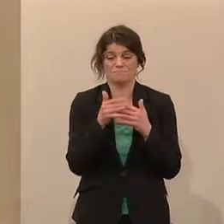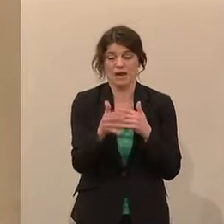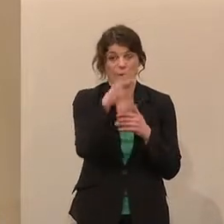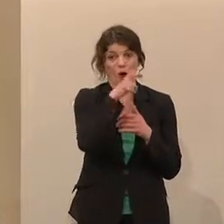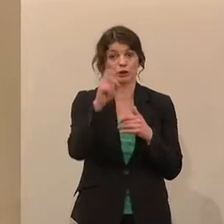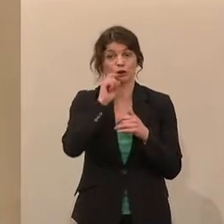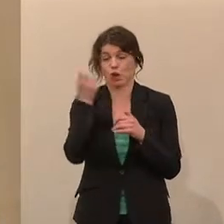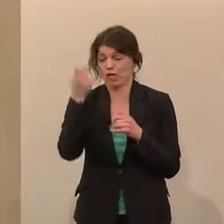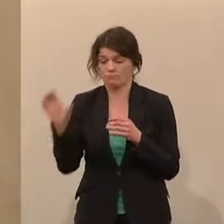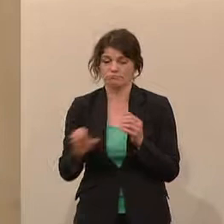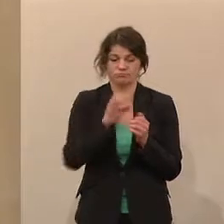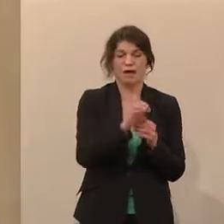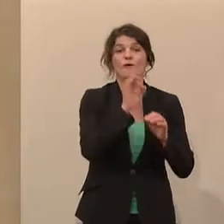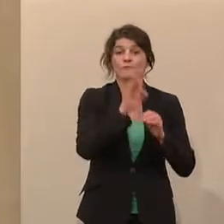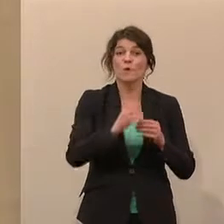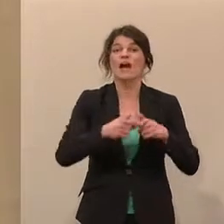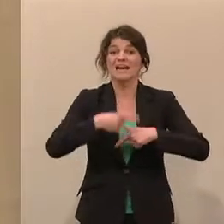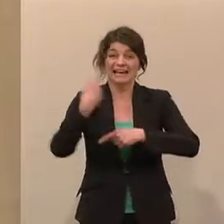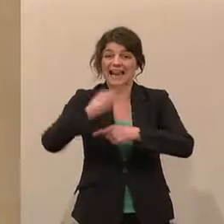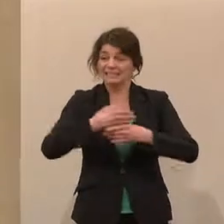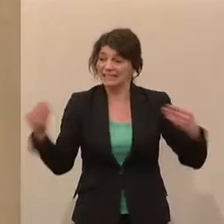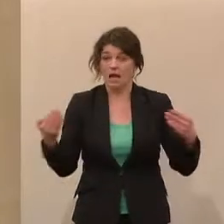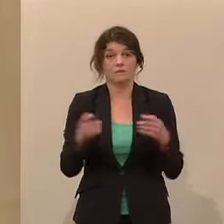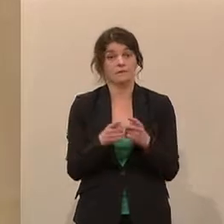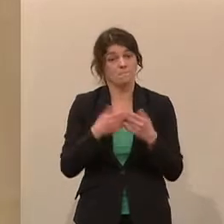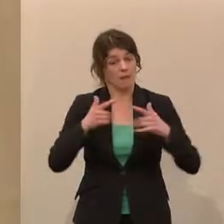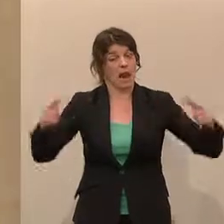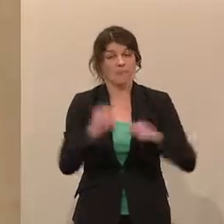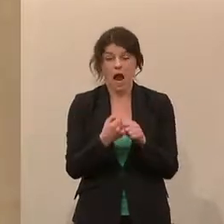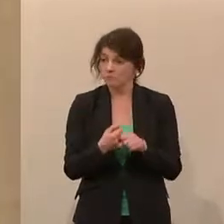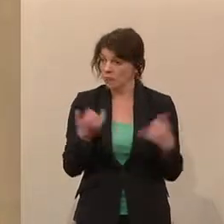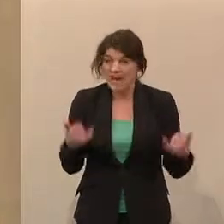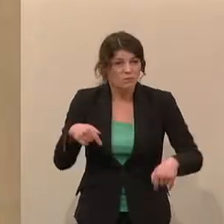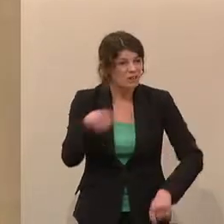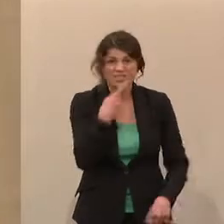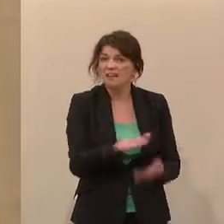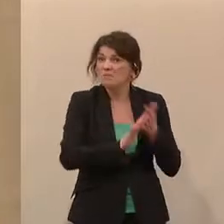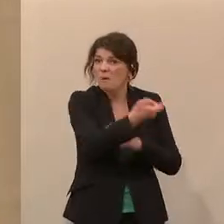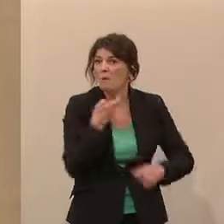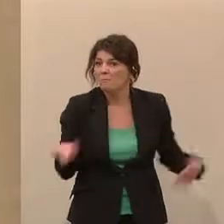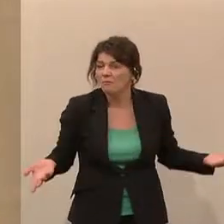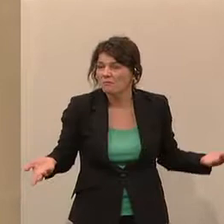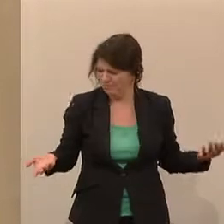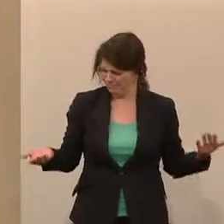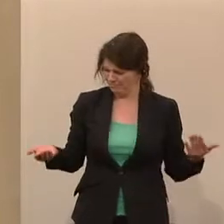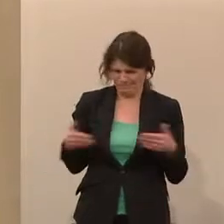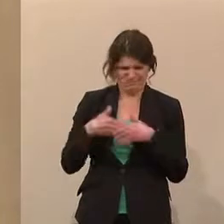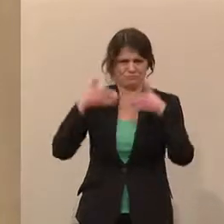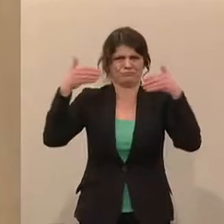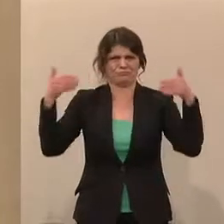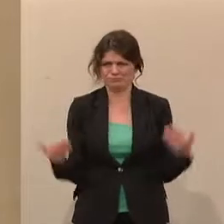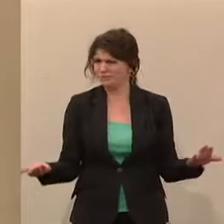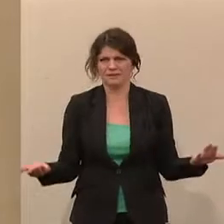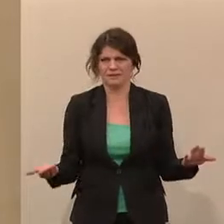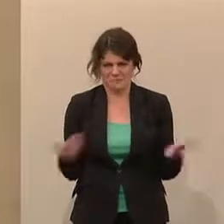steuergeld in den ausbau der grenzen zu investieren wenn sie auf der anderen seite sorgen dass momentan niemand über diese grenze will also wie passen für die sie diese